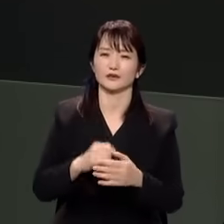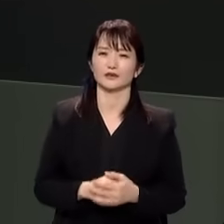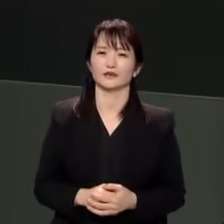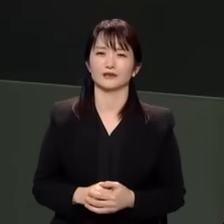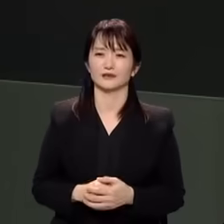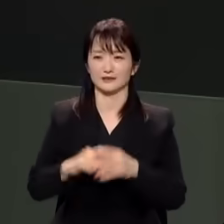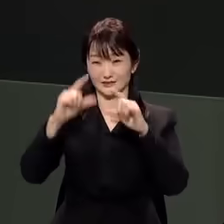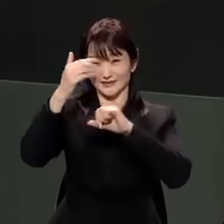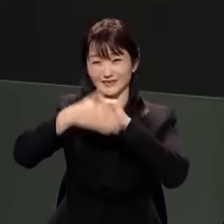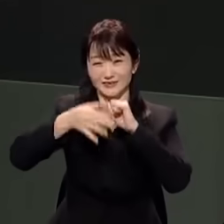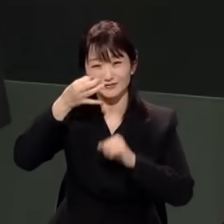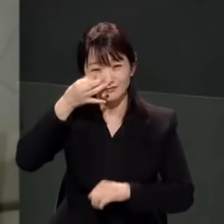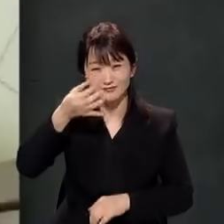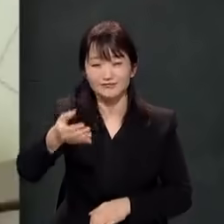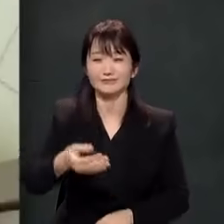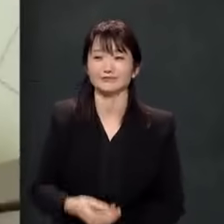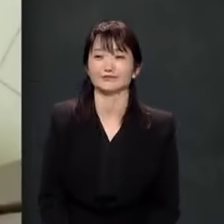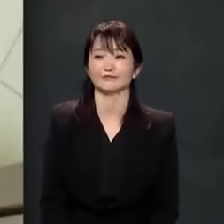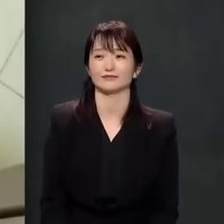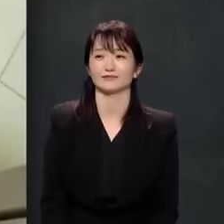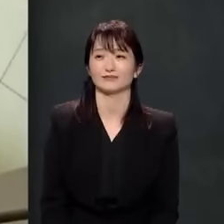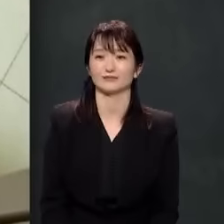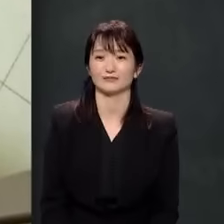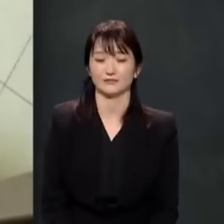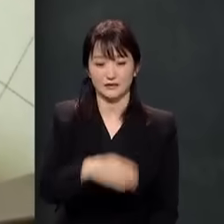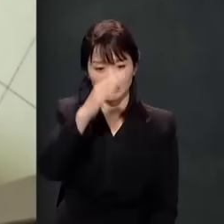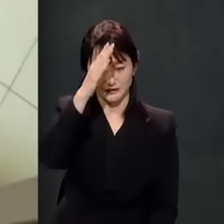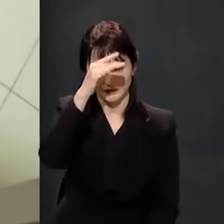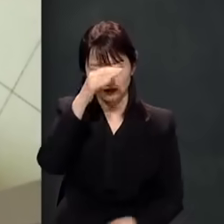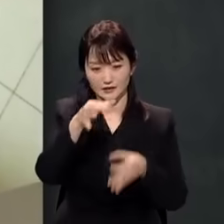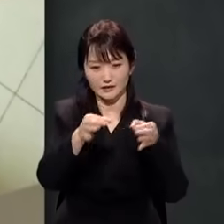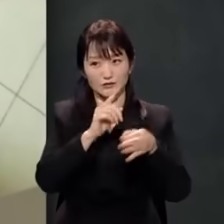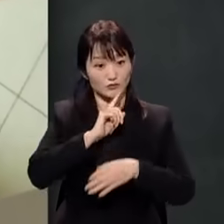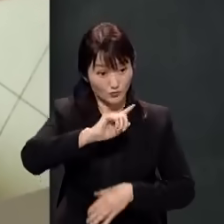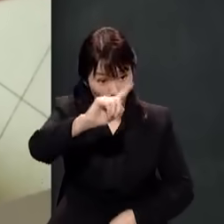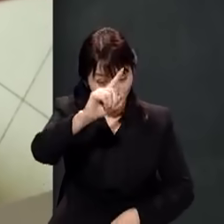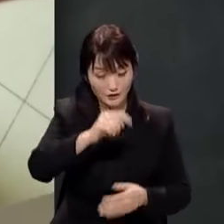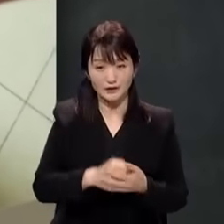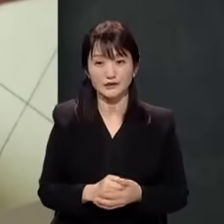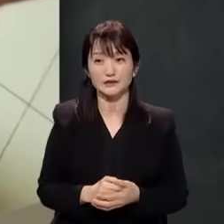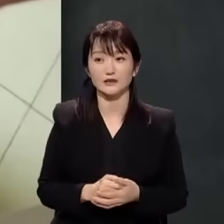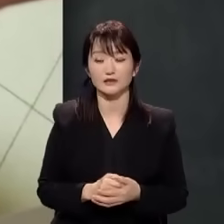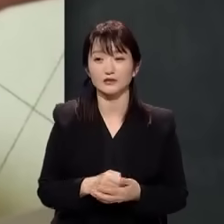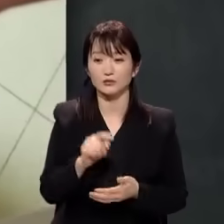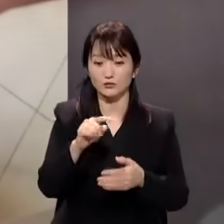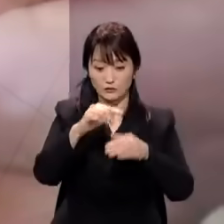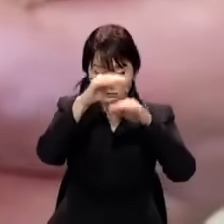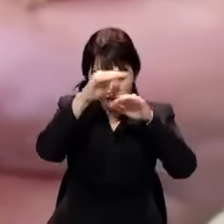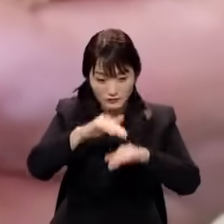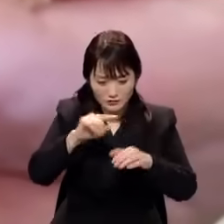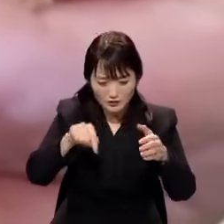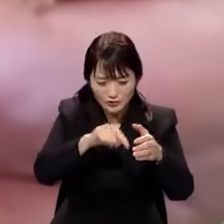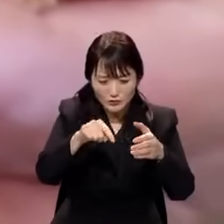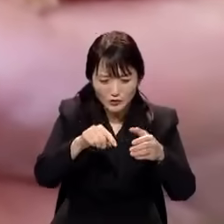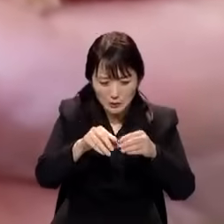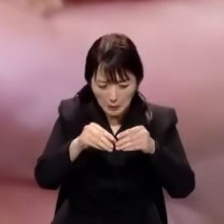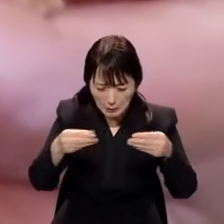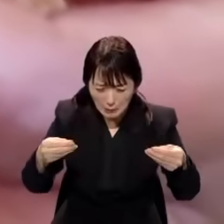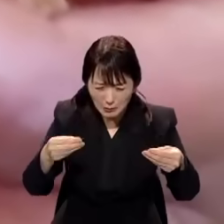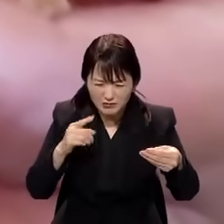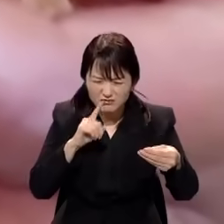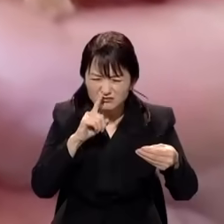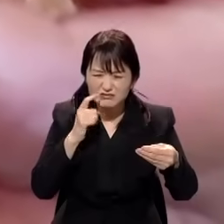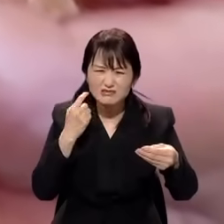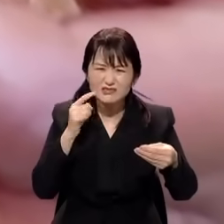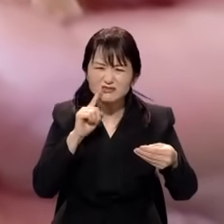일단 만나보시죠. 예. 치킨집에서 시킨 닭똥집 튀김입니다. 그런데 그 속에 노란 뭔가 이물질이 가득돼.